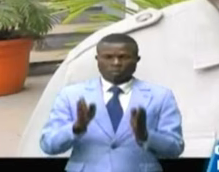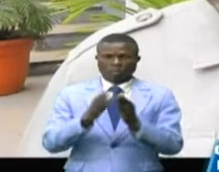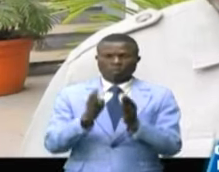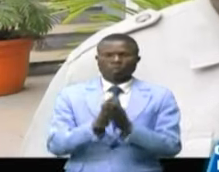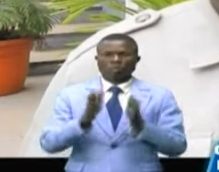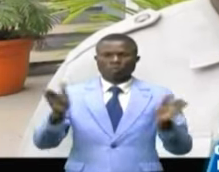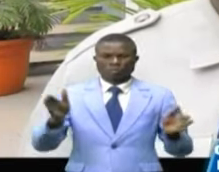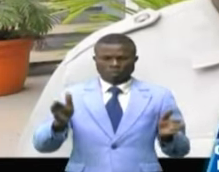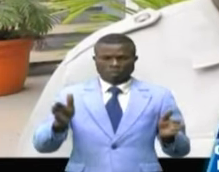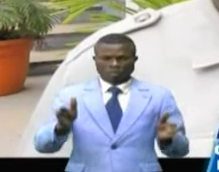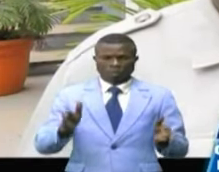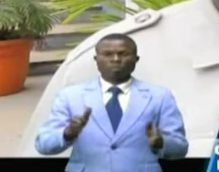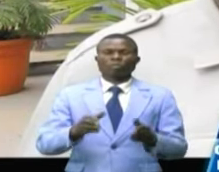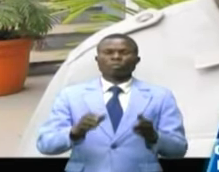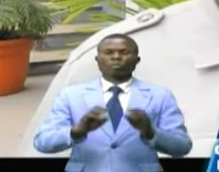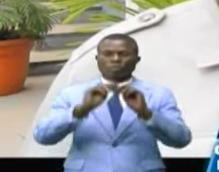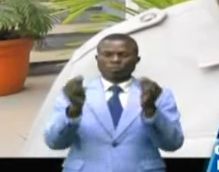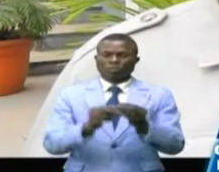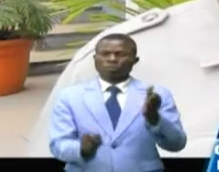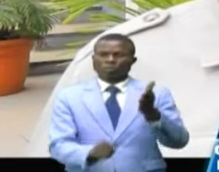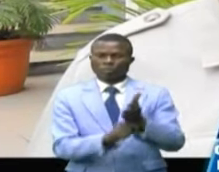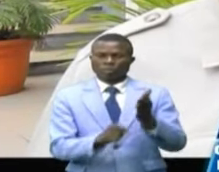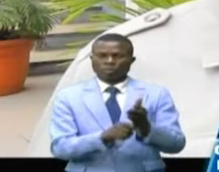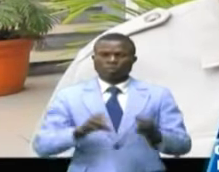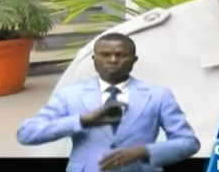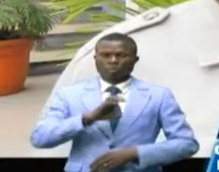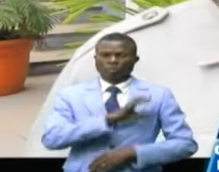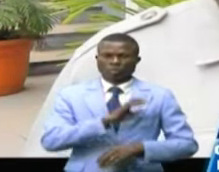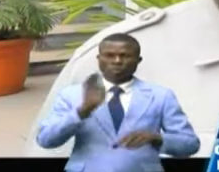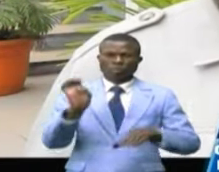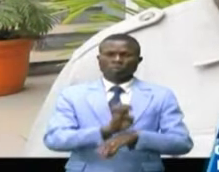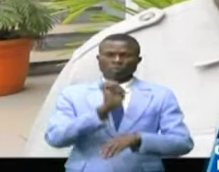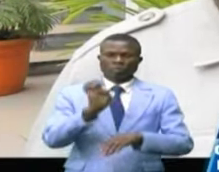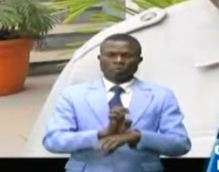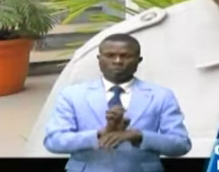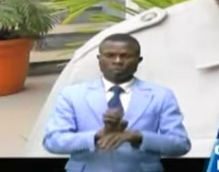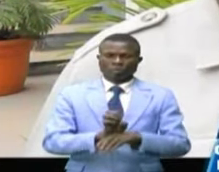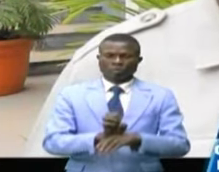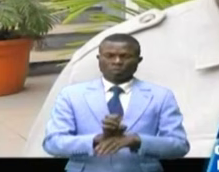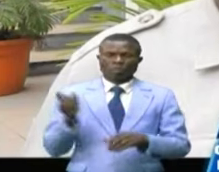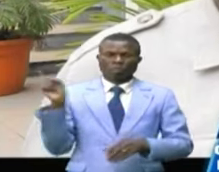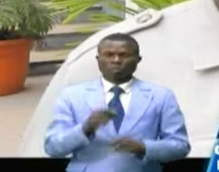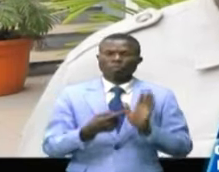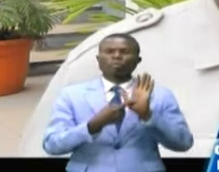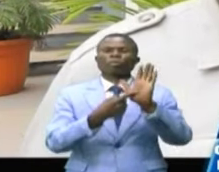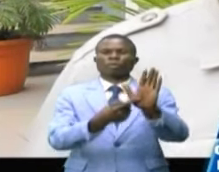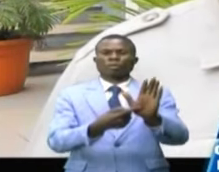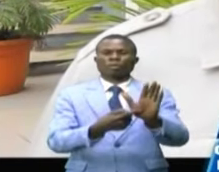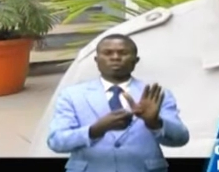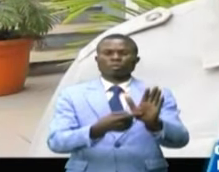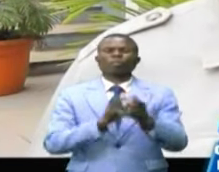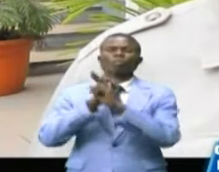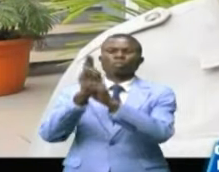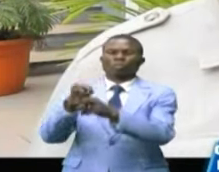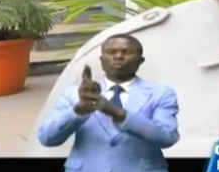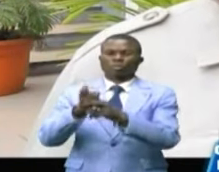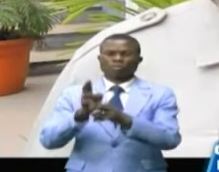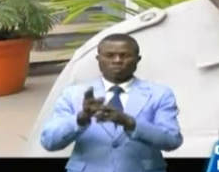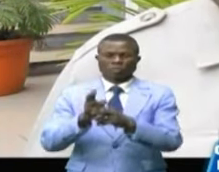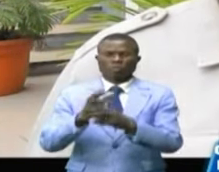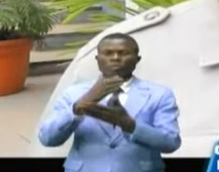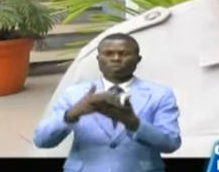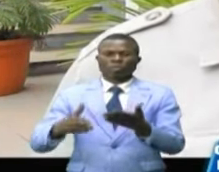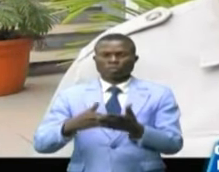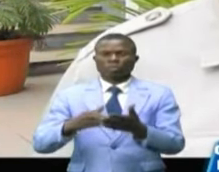générale. Donc, c'est l'organe technique du comité exécutif. Et donc, ils viennent présenter le rapport à mi-chemin